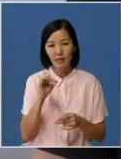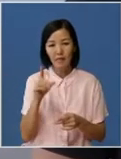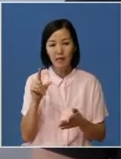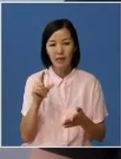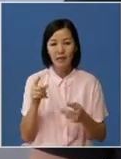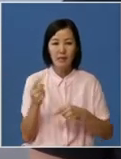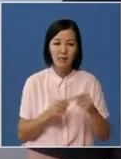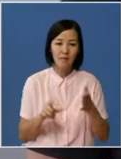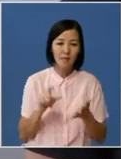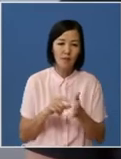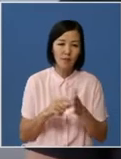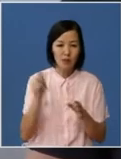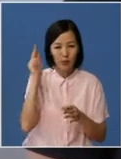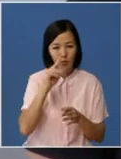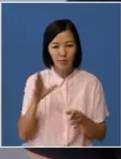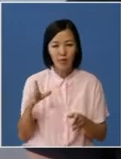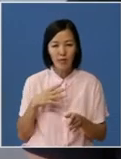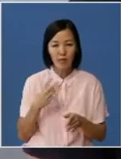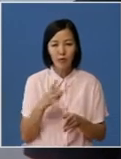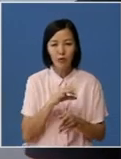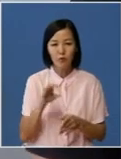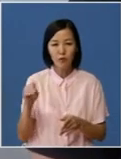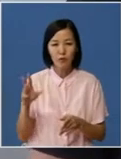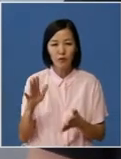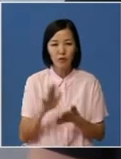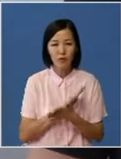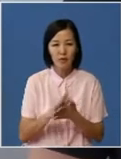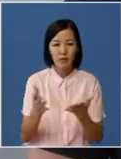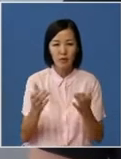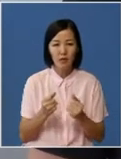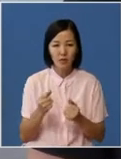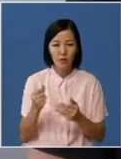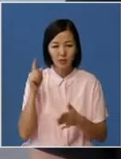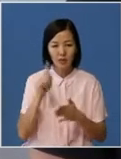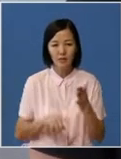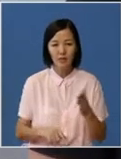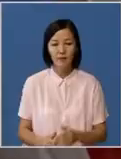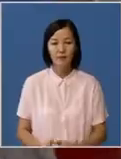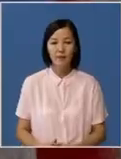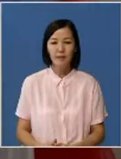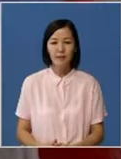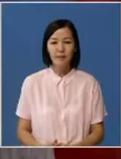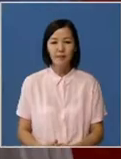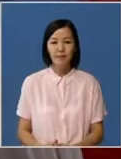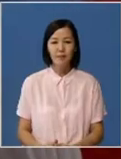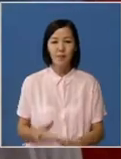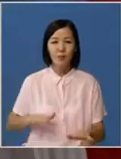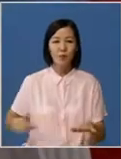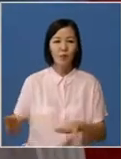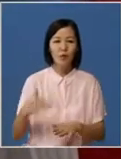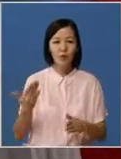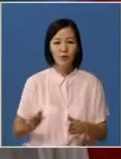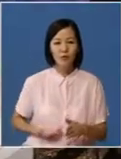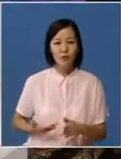кәсіпкерлер палатасында оқып келдім. Енді 3 миллион теңгенің грантын алуға үміткермін. Осы өңірдің тұрғыны